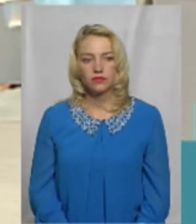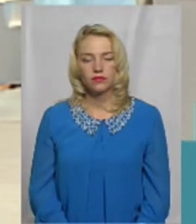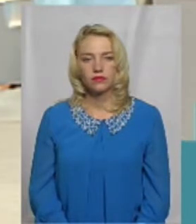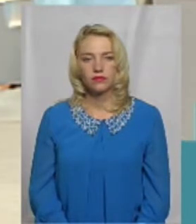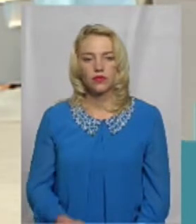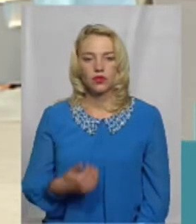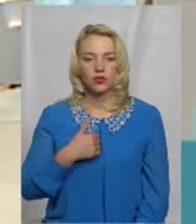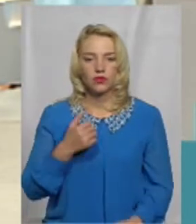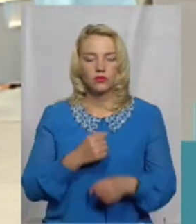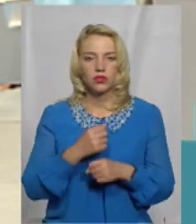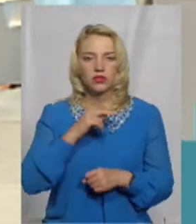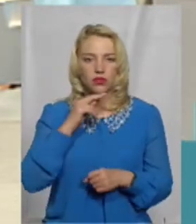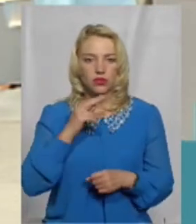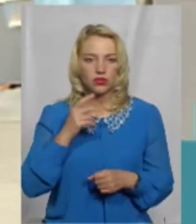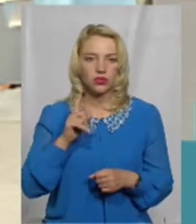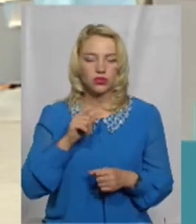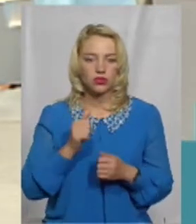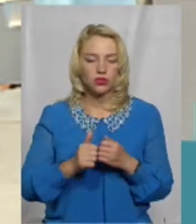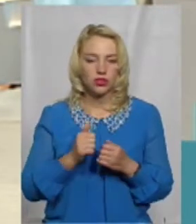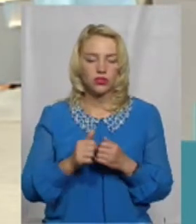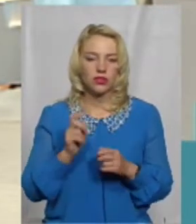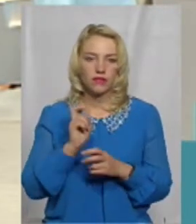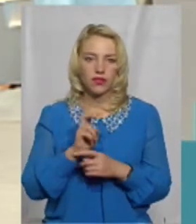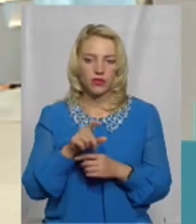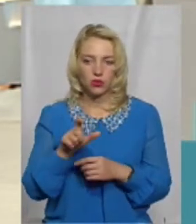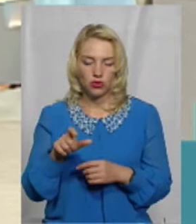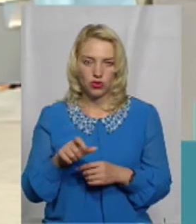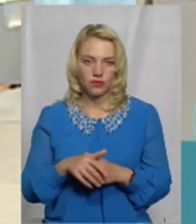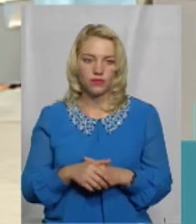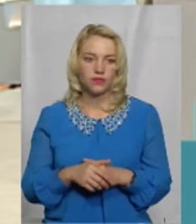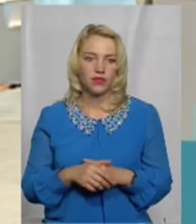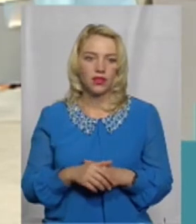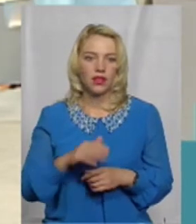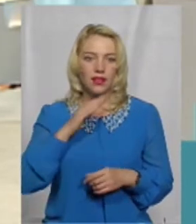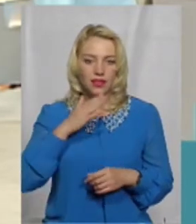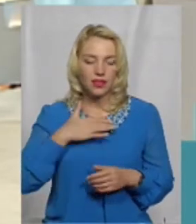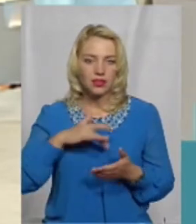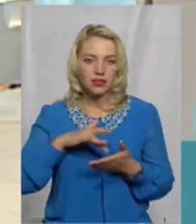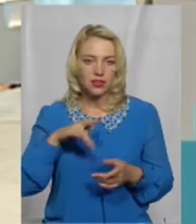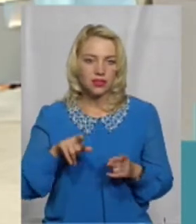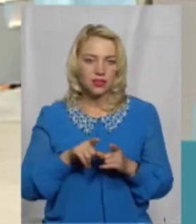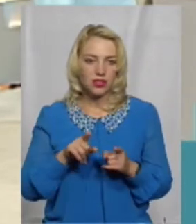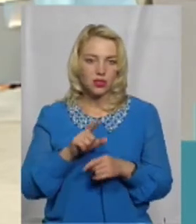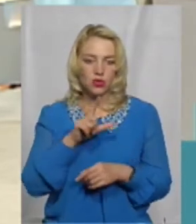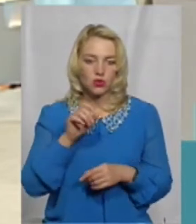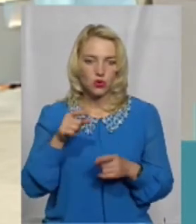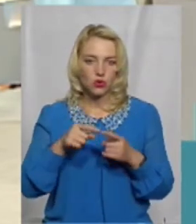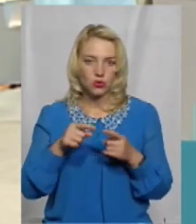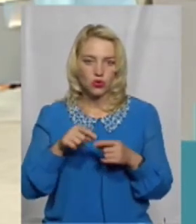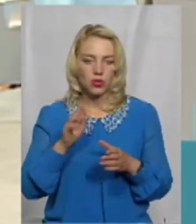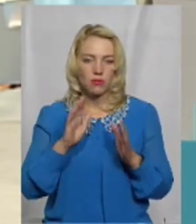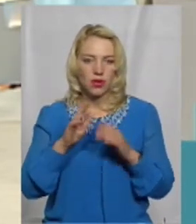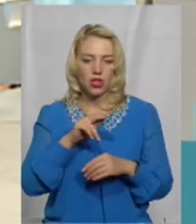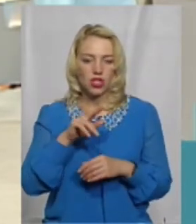ще зробити зауваження, що дуже часто відвідуючи, от, що в наш центр, так само зоокуточок в парку